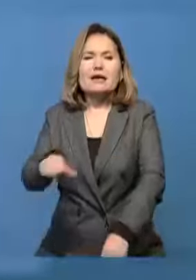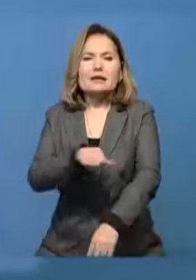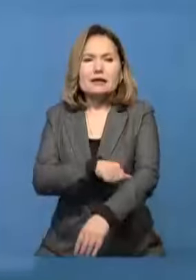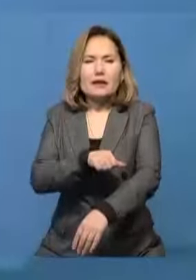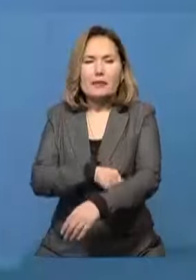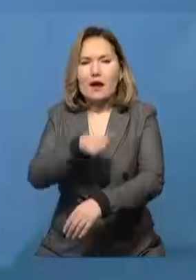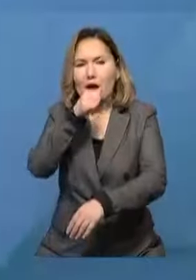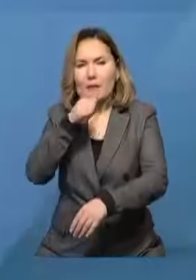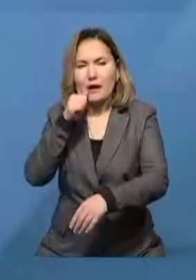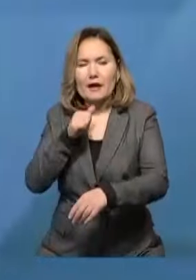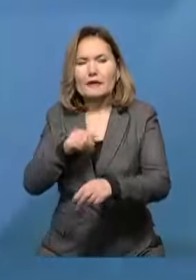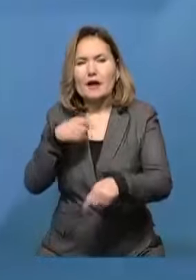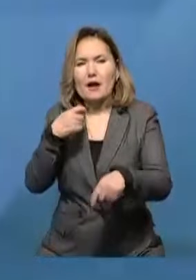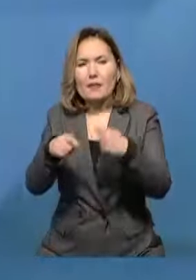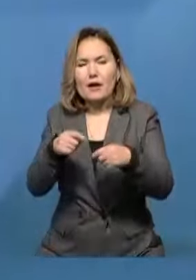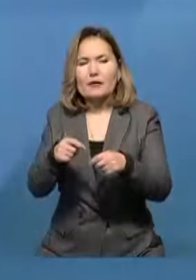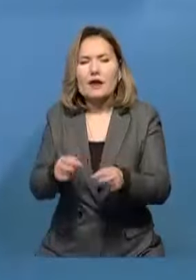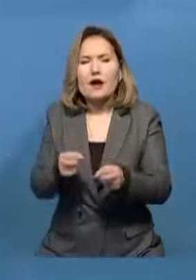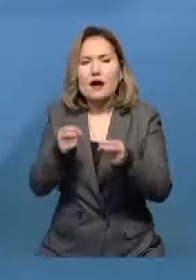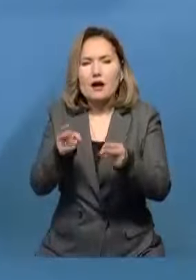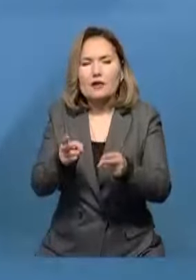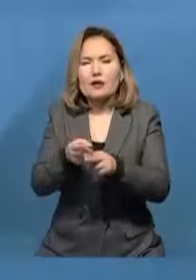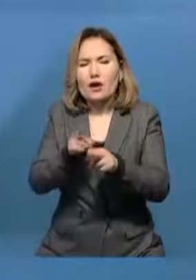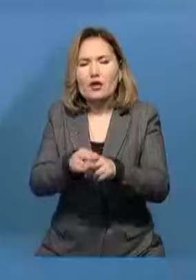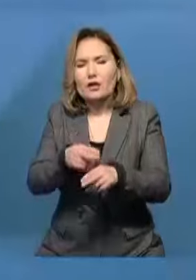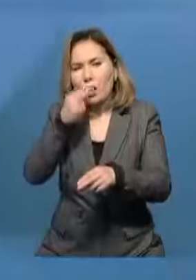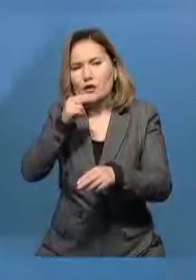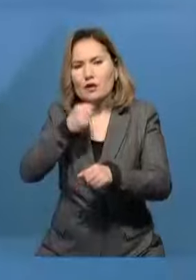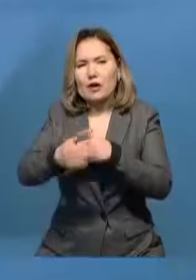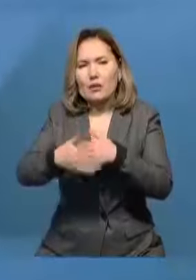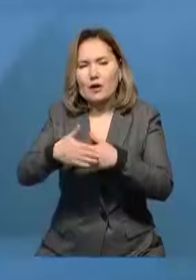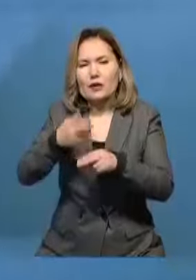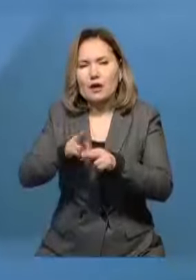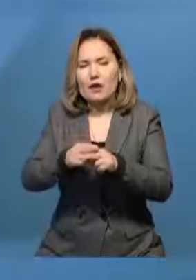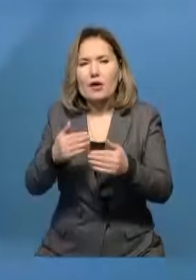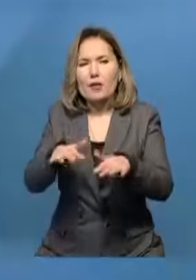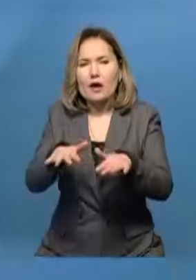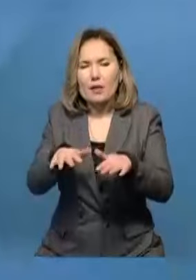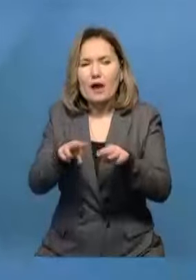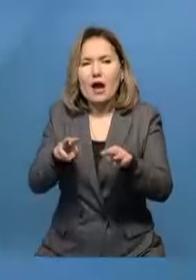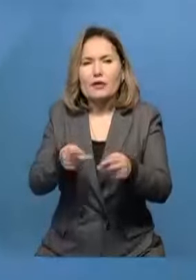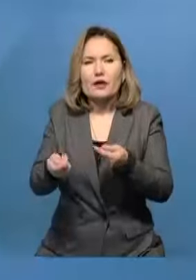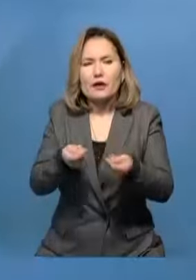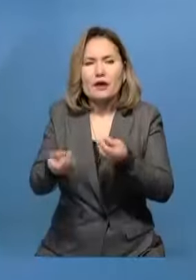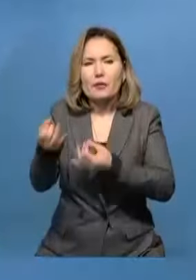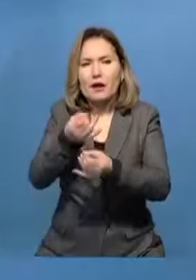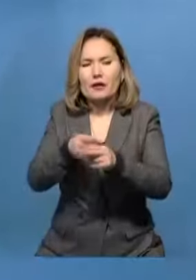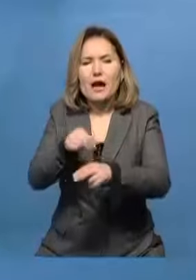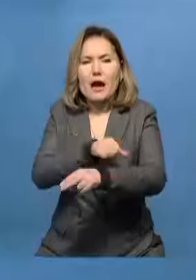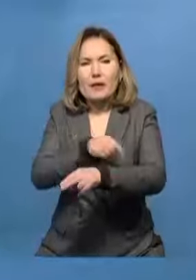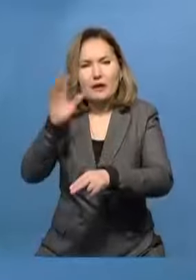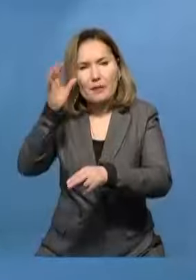Синтетикалық есірткі өндірісін ұйымдастырған үшін қылмыстық жаза қатаңдатылуы мүмкін. Бүгін мәжіліс жанындағы қоғамдық палата отырысында